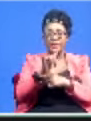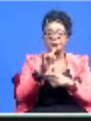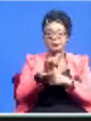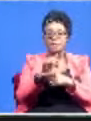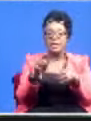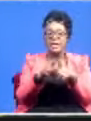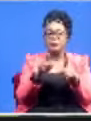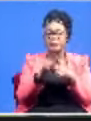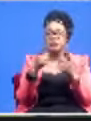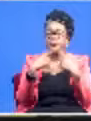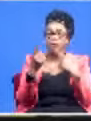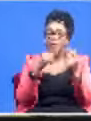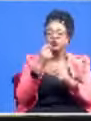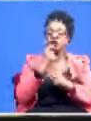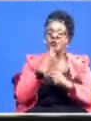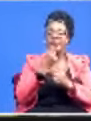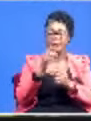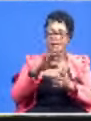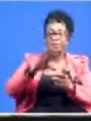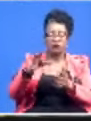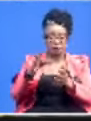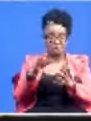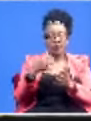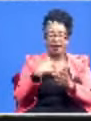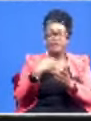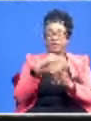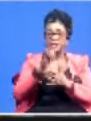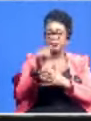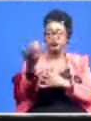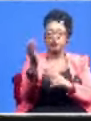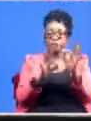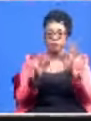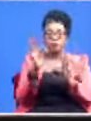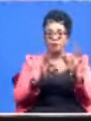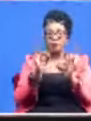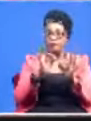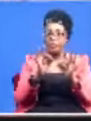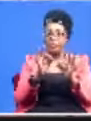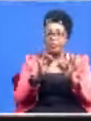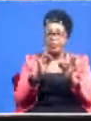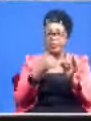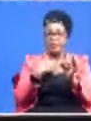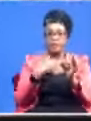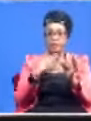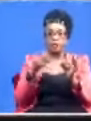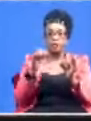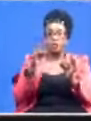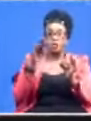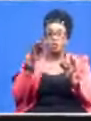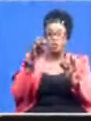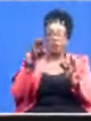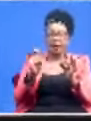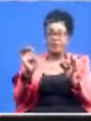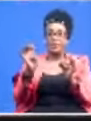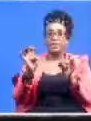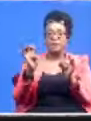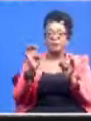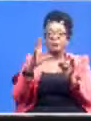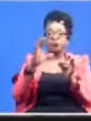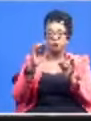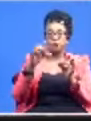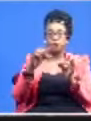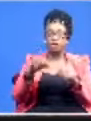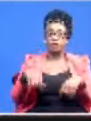katika kaunti ya Turukana katika tamasha za utamaduni wa Waturukana maarufu Tobong Lore, mwenyekiti wa COG